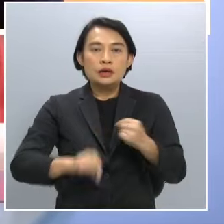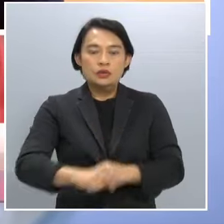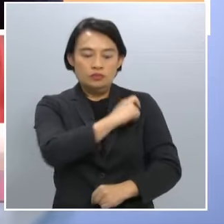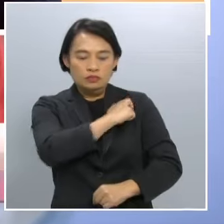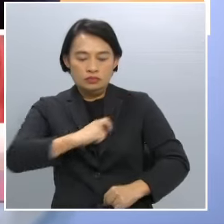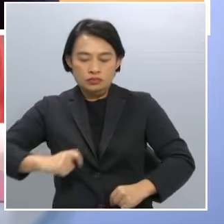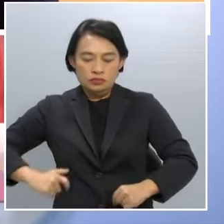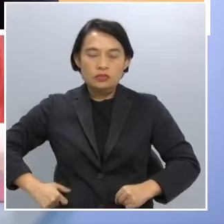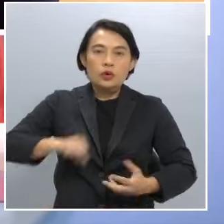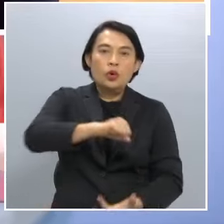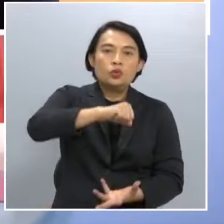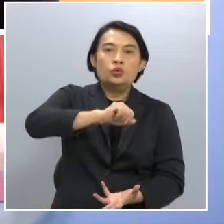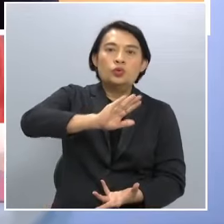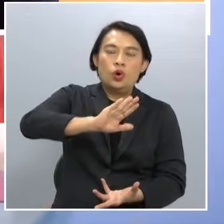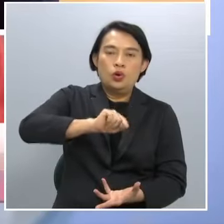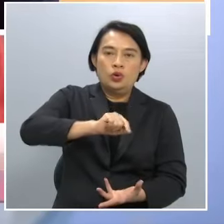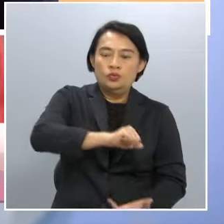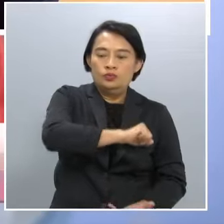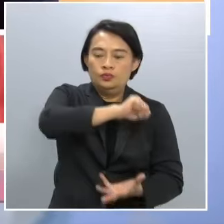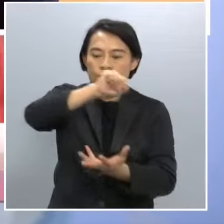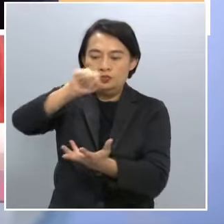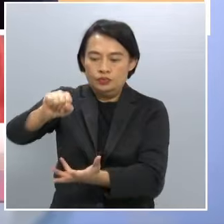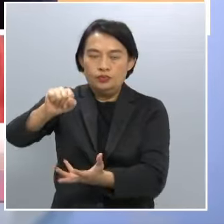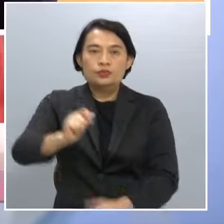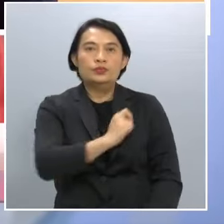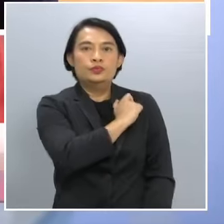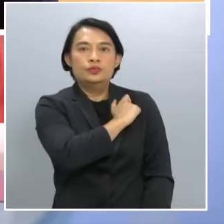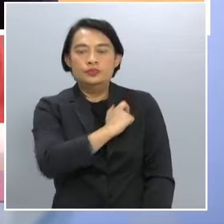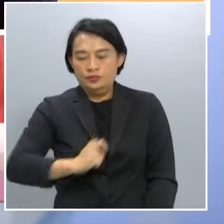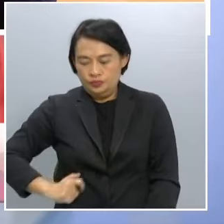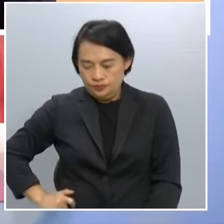งเป็นถุงพระราชทานจาก